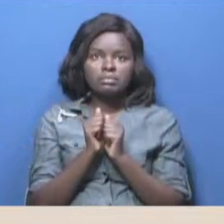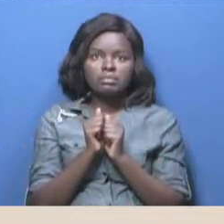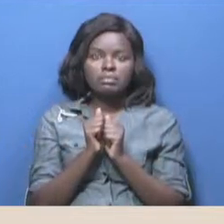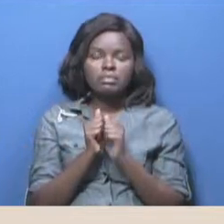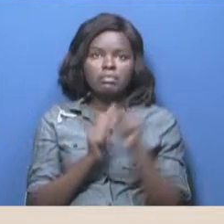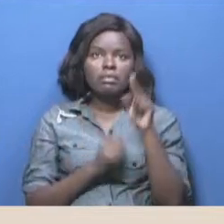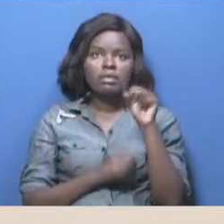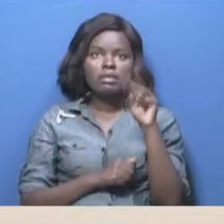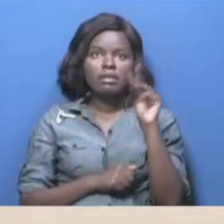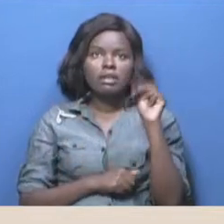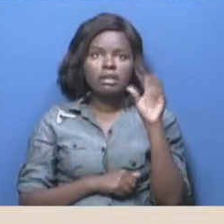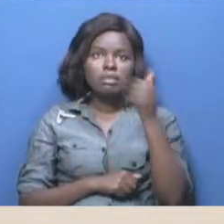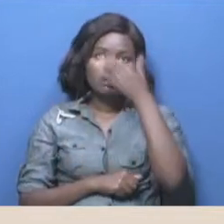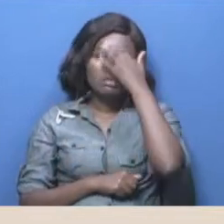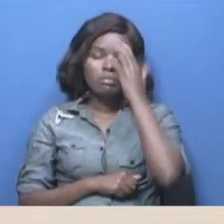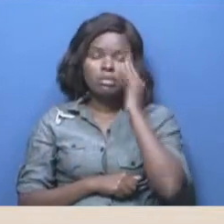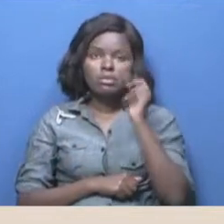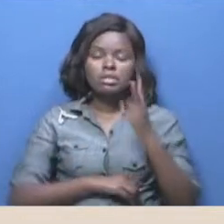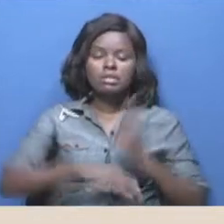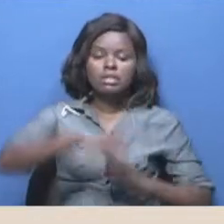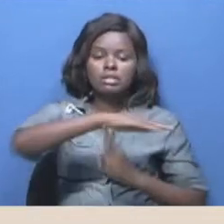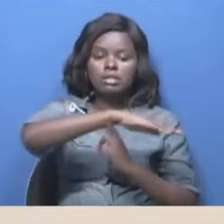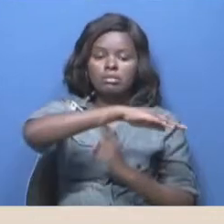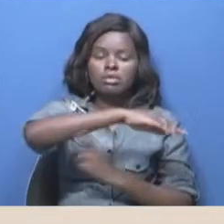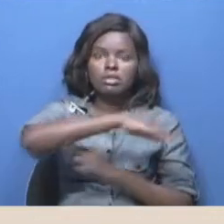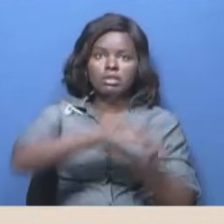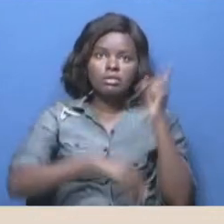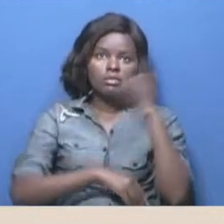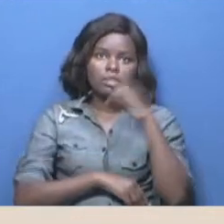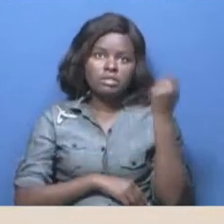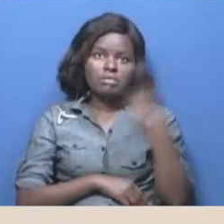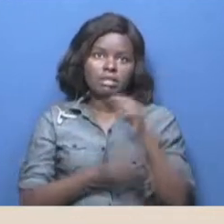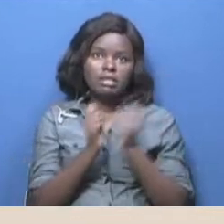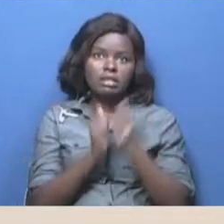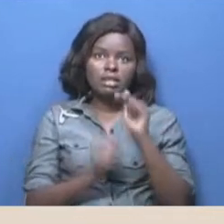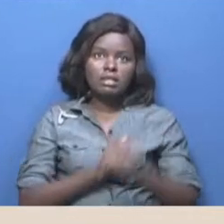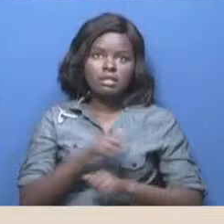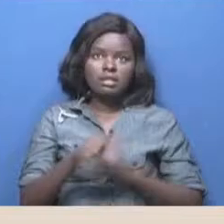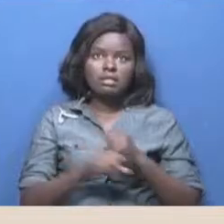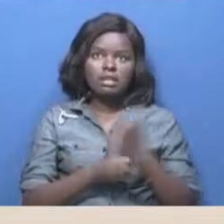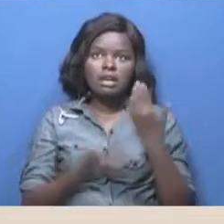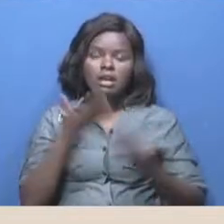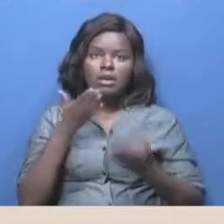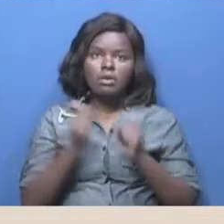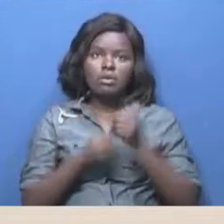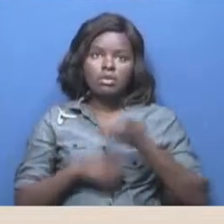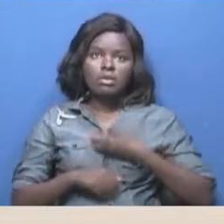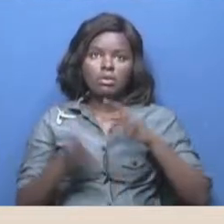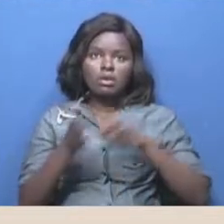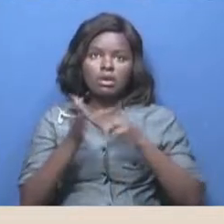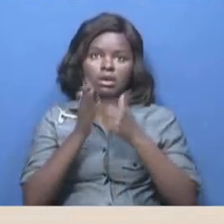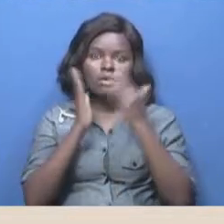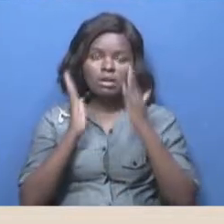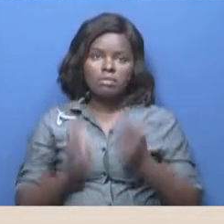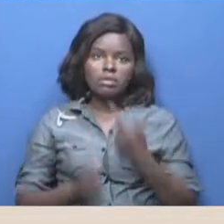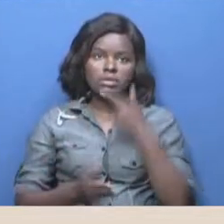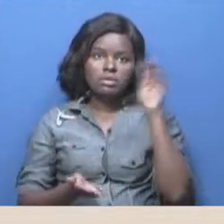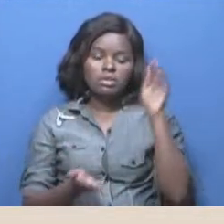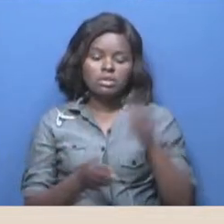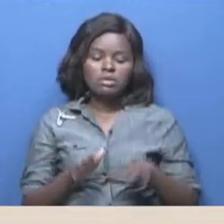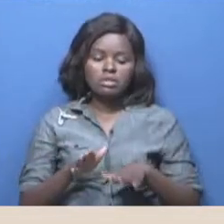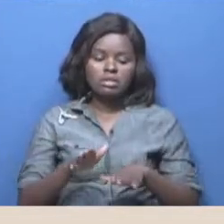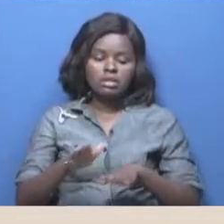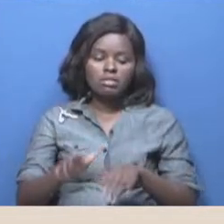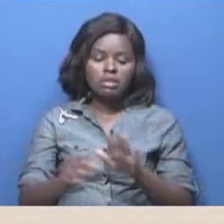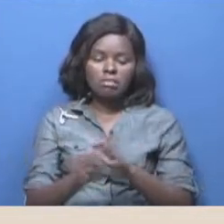Nairobi kuona daraca ino itanyitwo gukarika mweri-ini wa 10 mwaka uyu kuringana na mwene kandarathi na niguo kunyihanyihia muhatikano